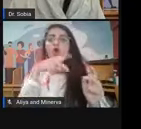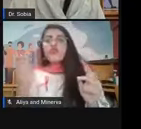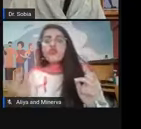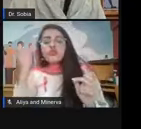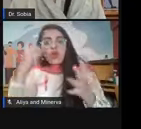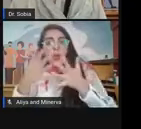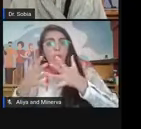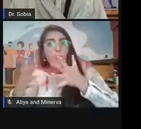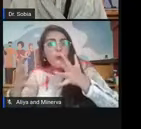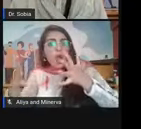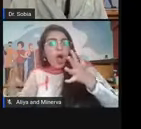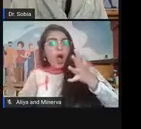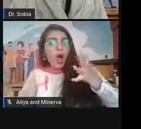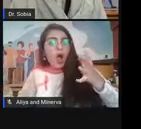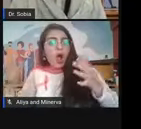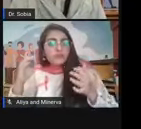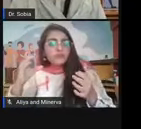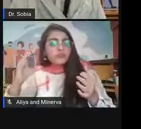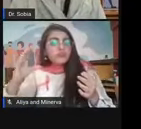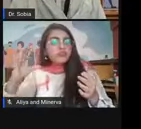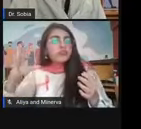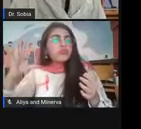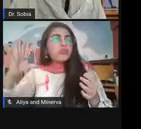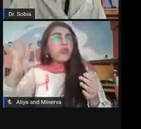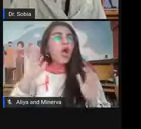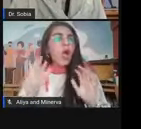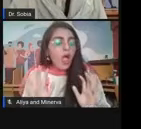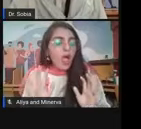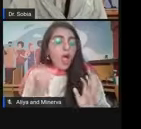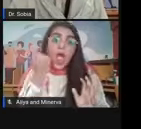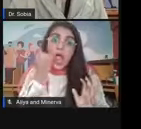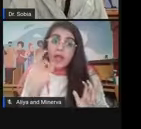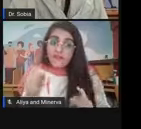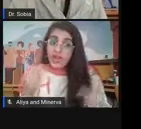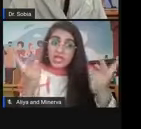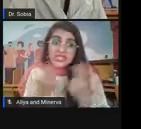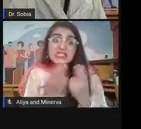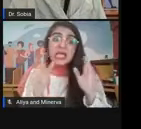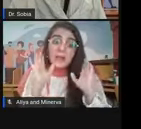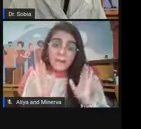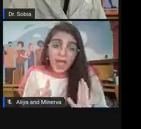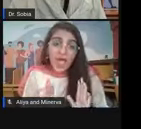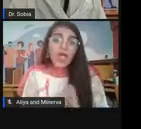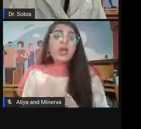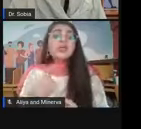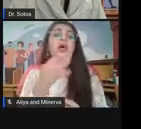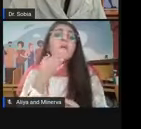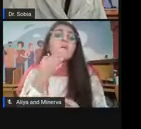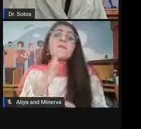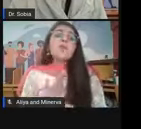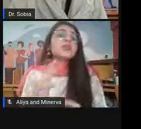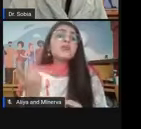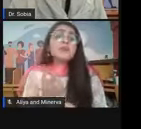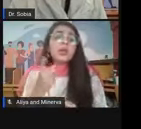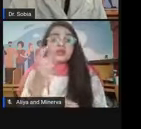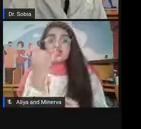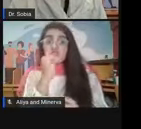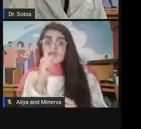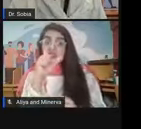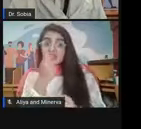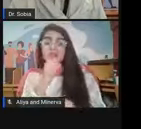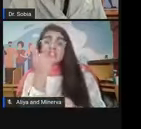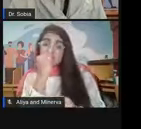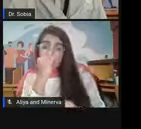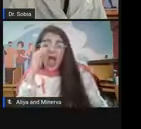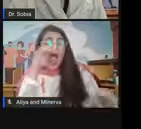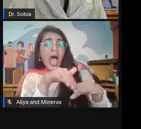ही लार्ज होता जा रहा है. अगर ऐसा हो रहा है तो इसका मकसद है कि इट्स अ सिम्टम. देयर इज